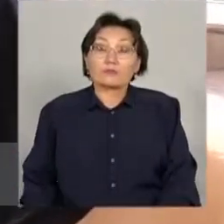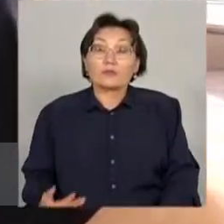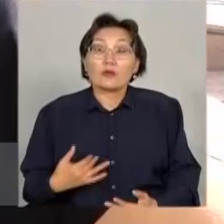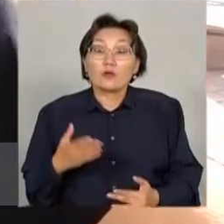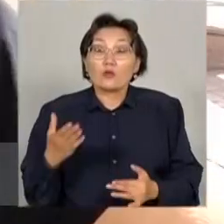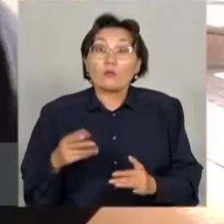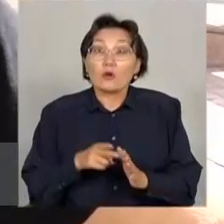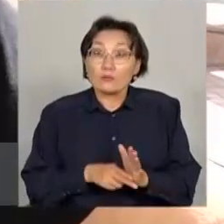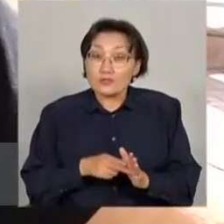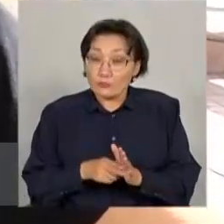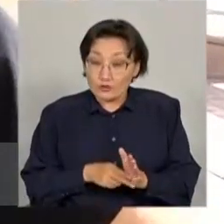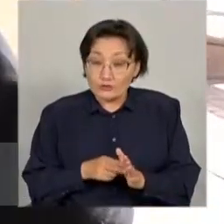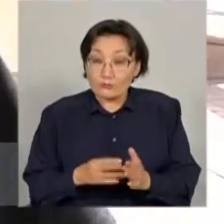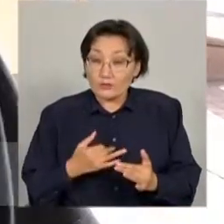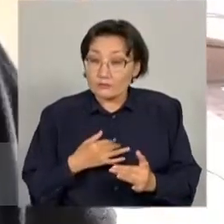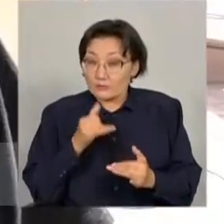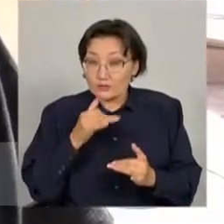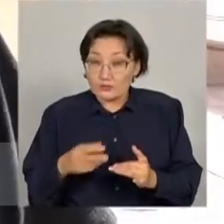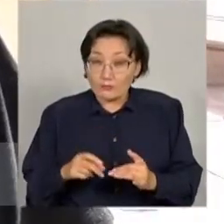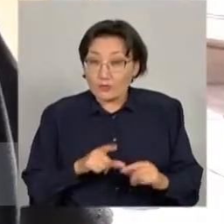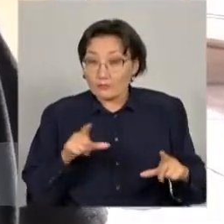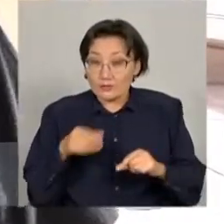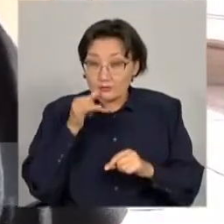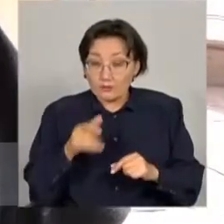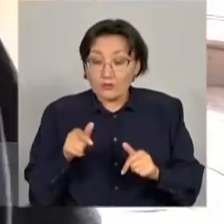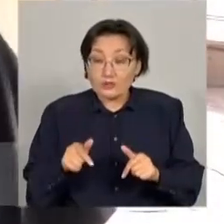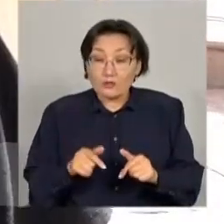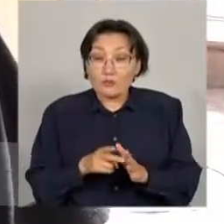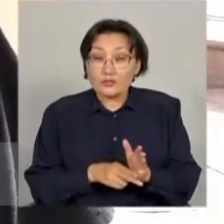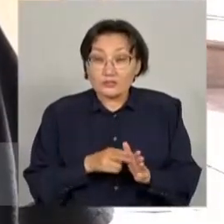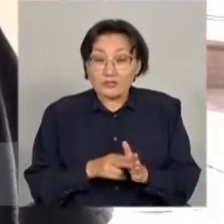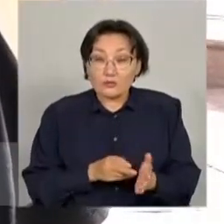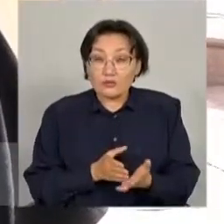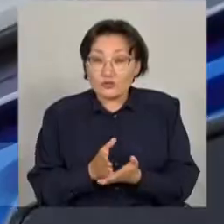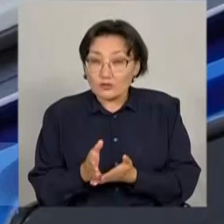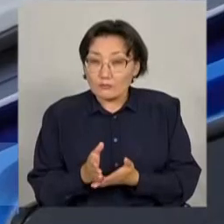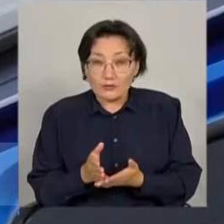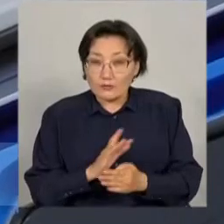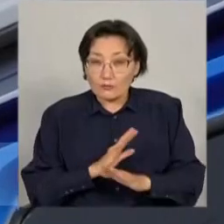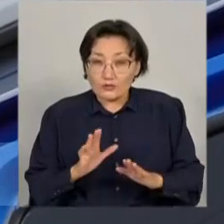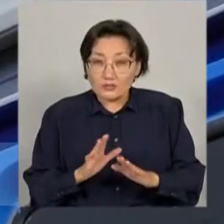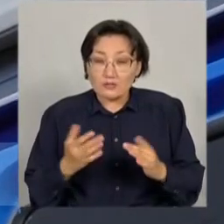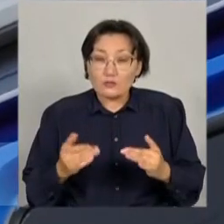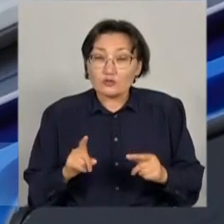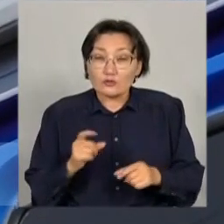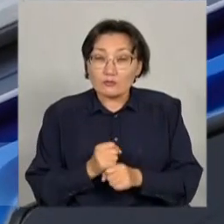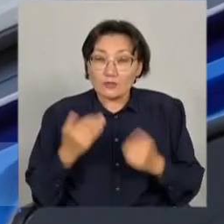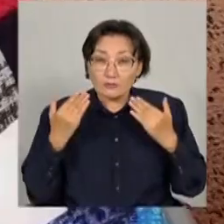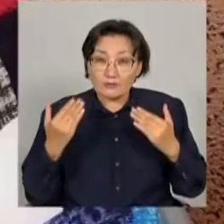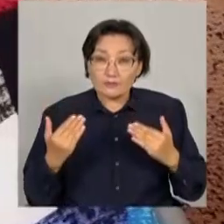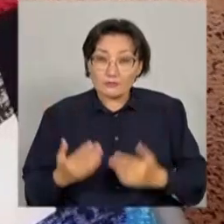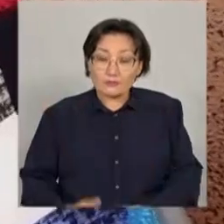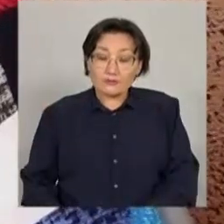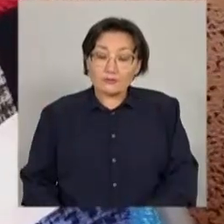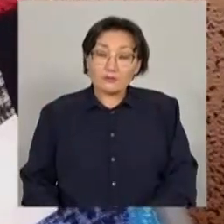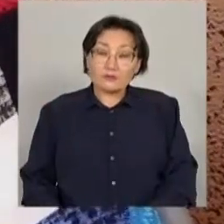ехать, потому что. Мынау біздің поезд, бірақ біз жүре алмай отырмыз. Мұндағылар поезд әрмен қарай жүрмейтінін айтады. Енді қайтеміз?